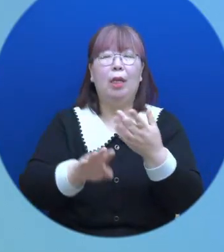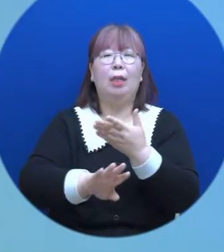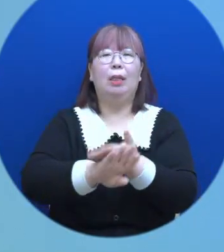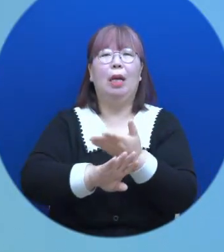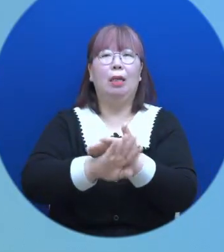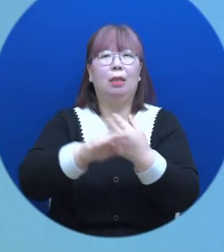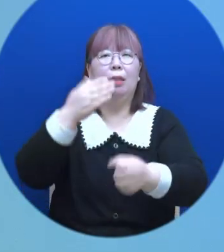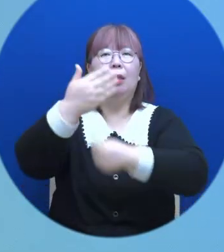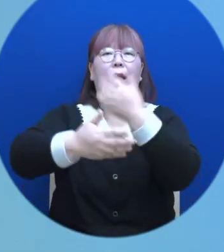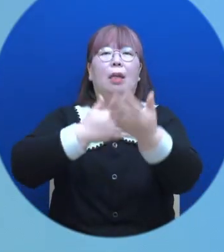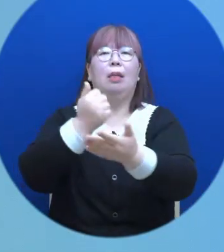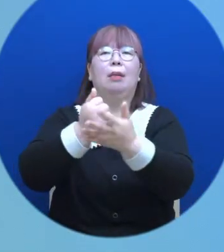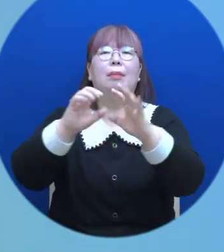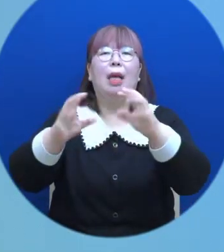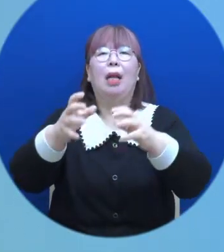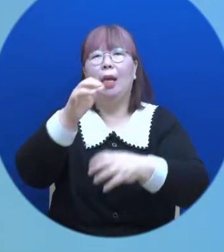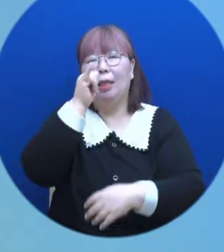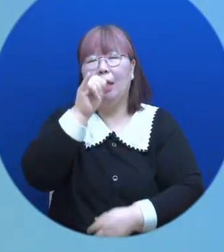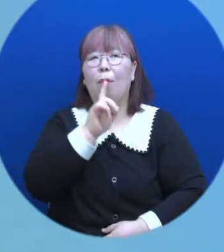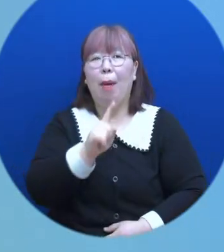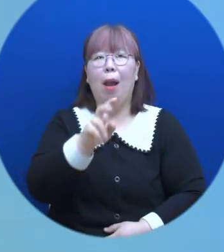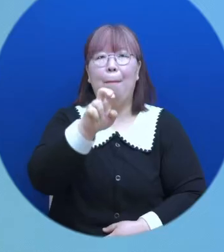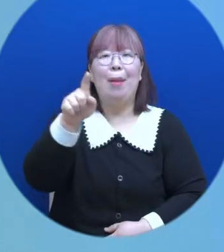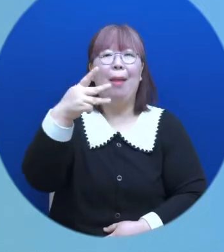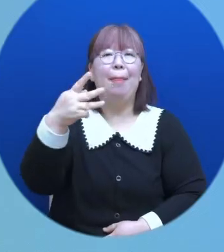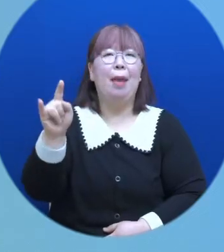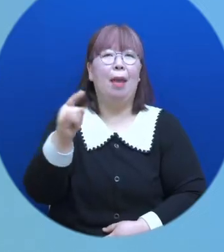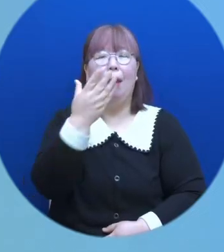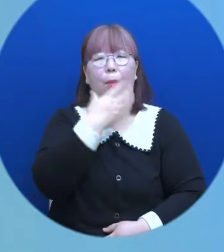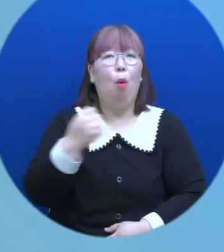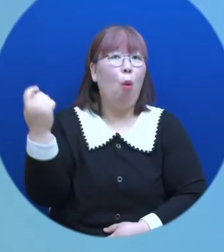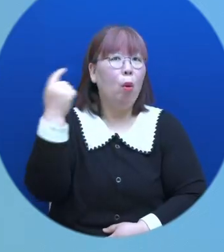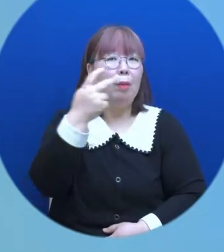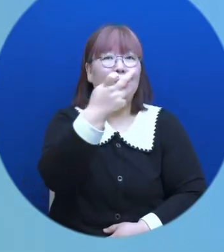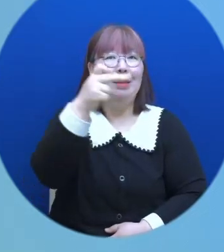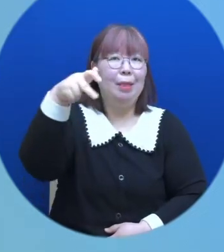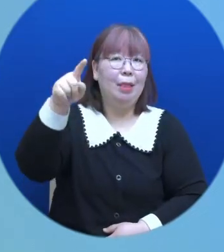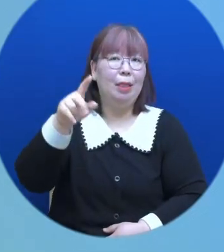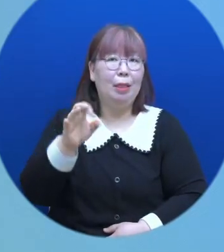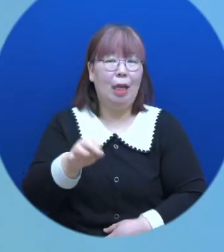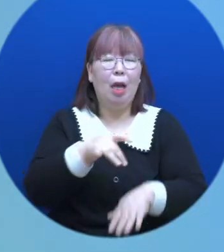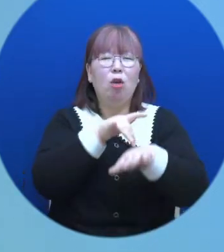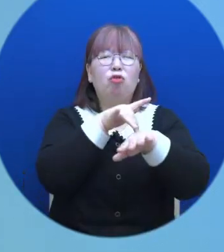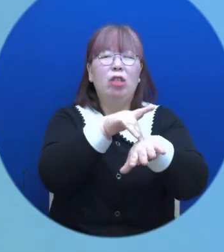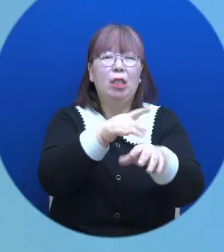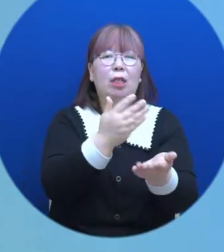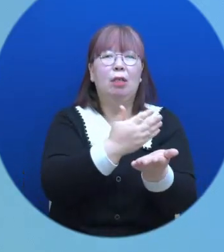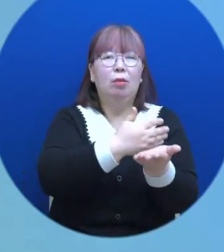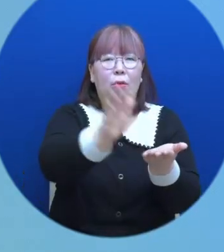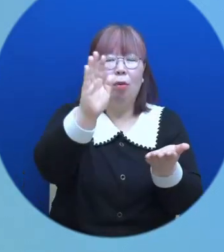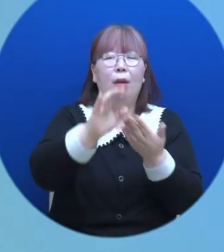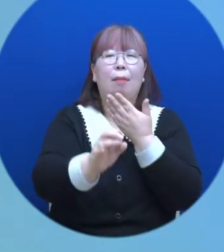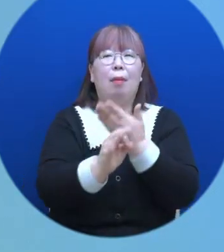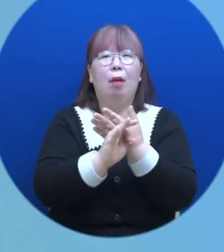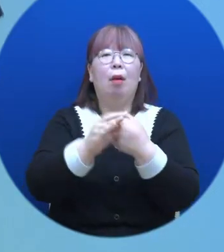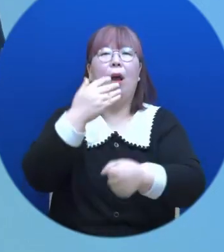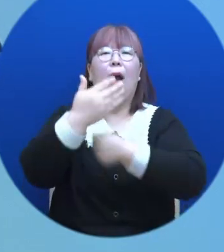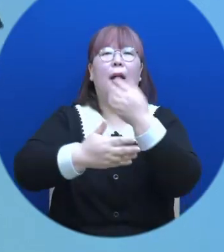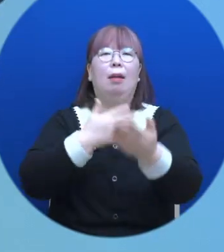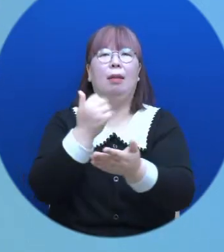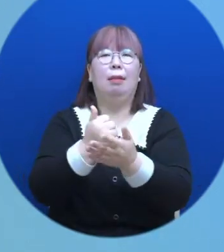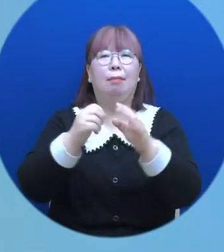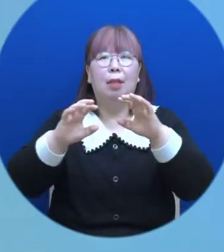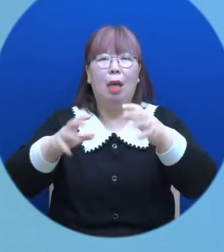걸 말하고 있는 거죠. 마태복음 12장에 보면 귀신이 쫓겨나가면 하나님